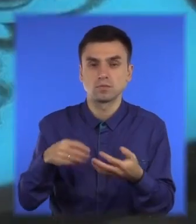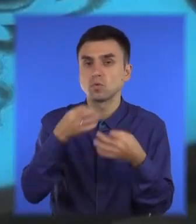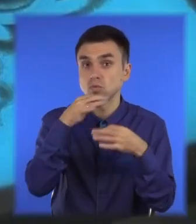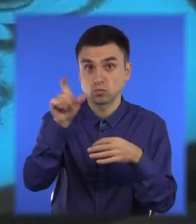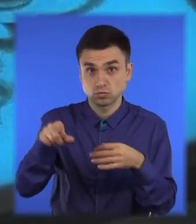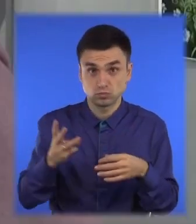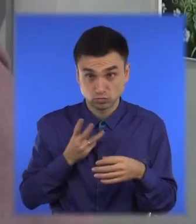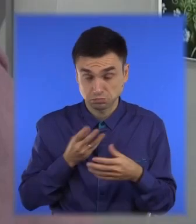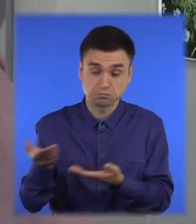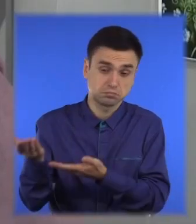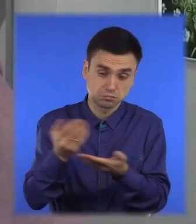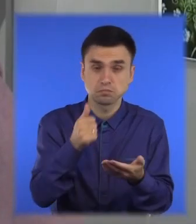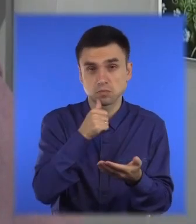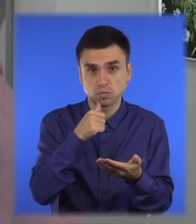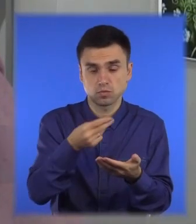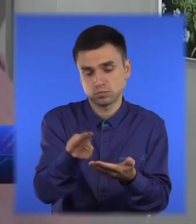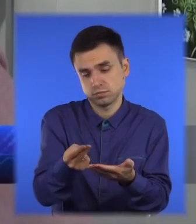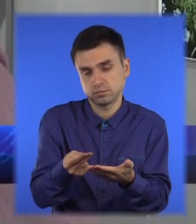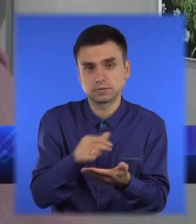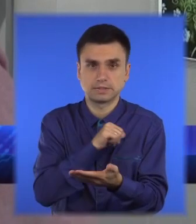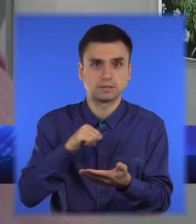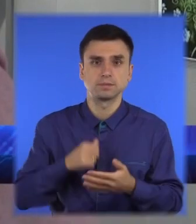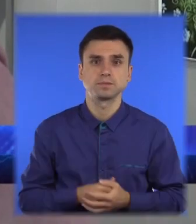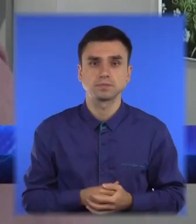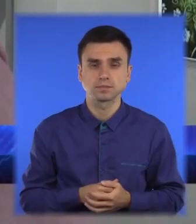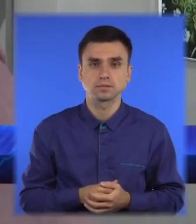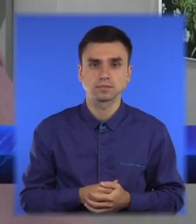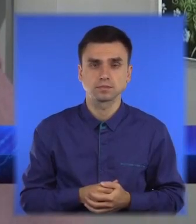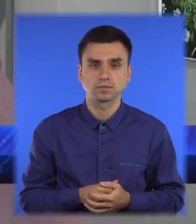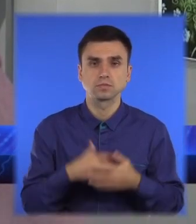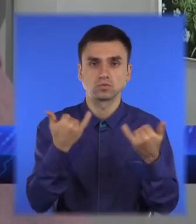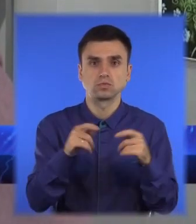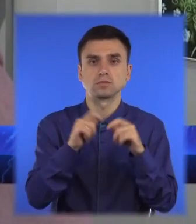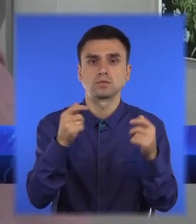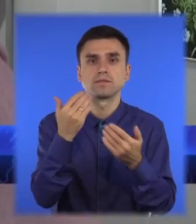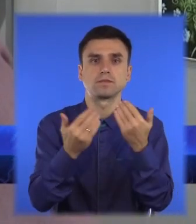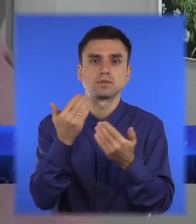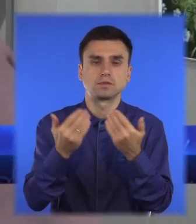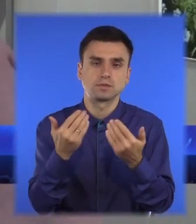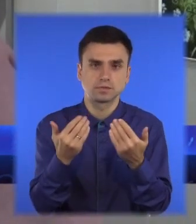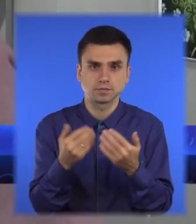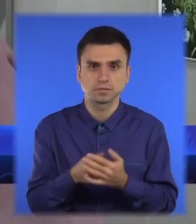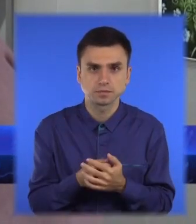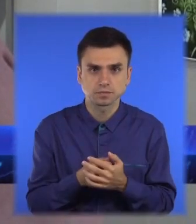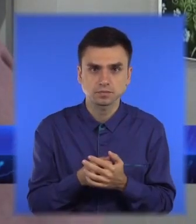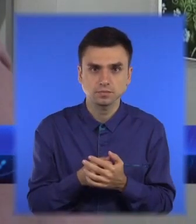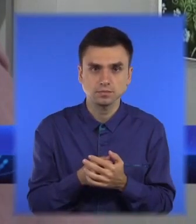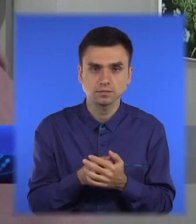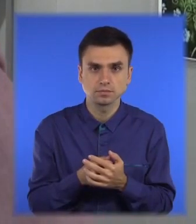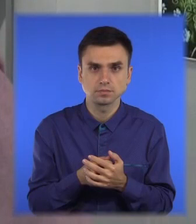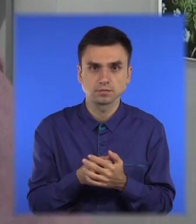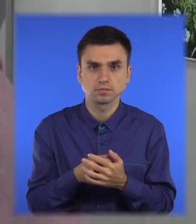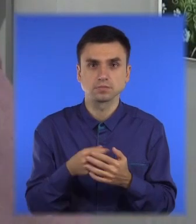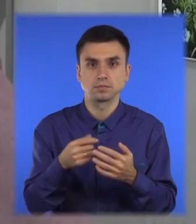власний малюнок. Сьогодні в нас відкриття виставки у міському виставковому залі. Ми представляємо роботи